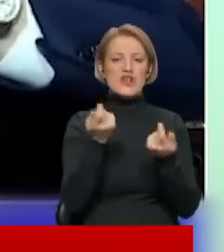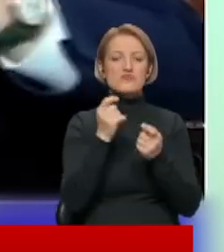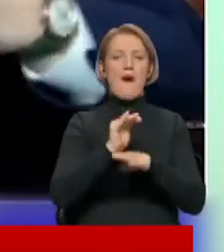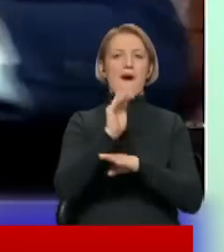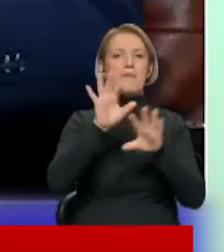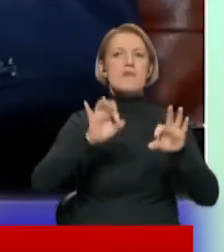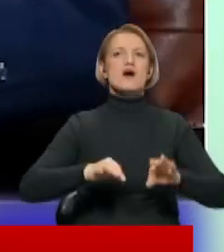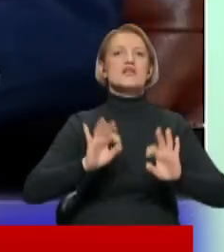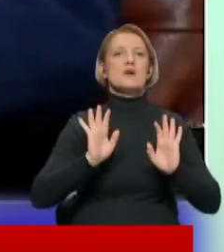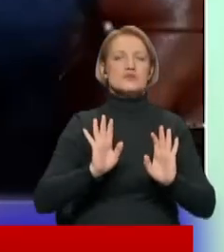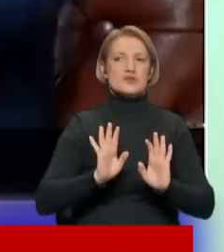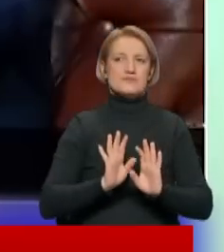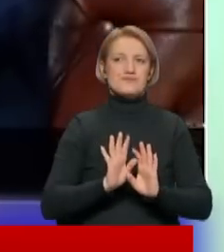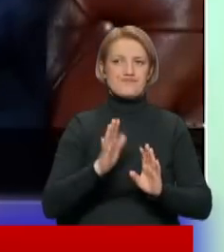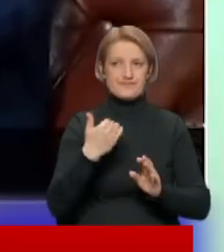başlamadan